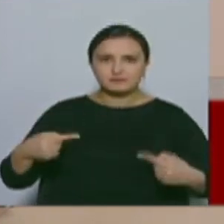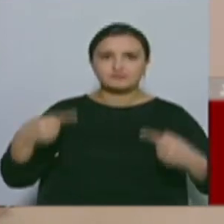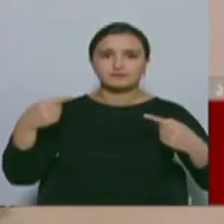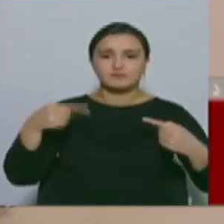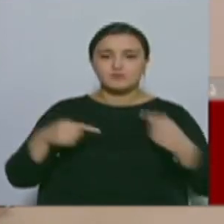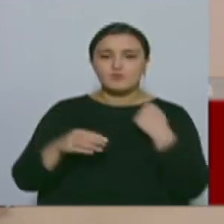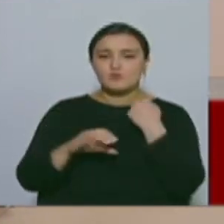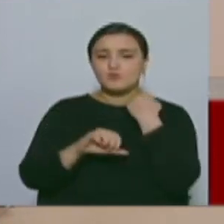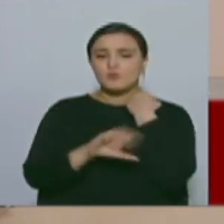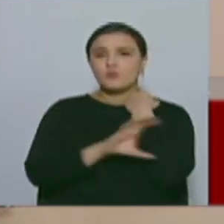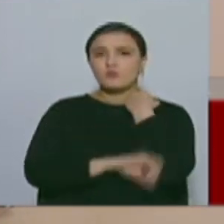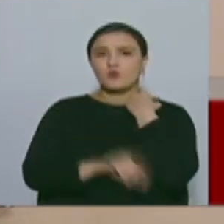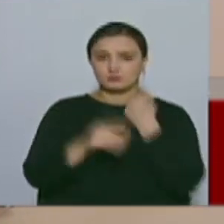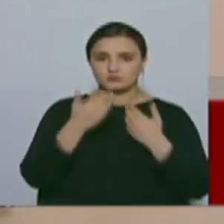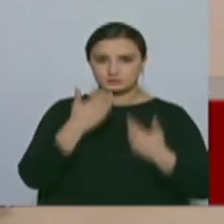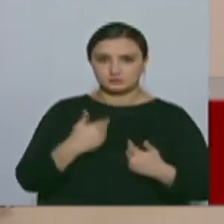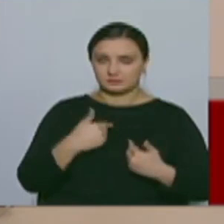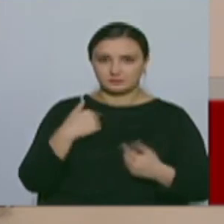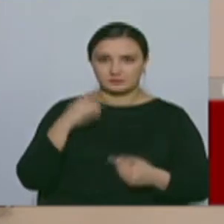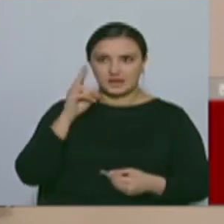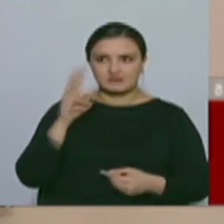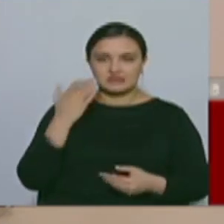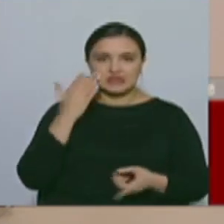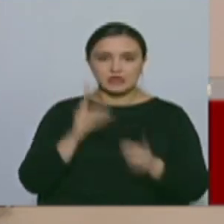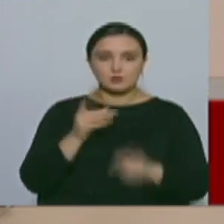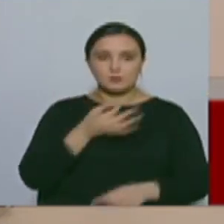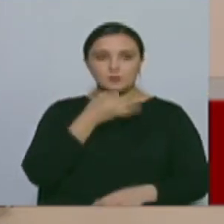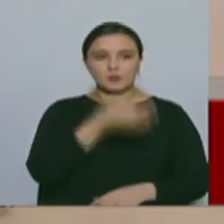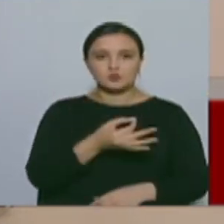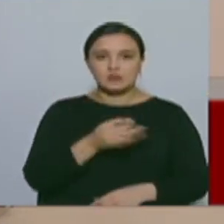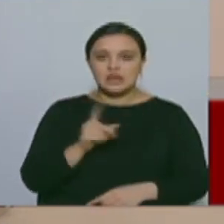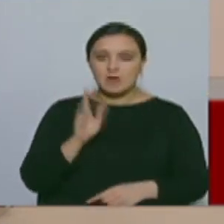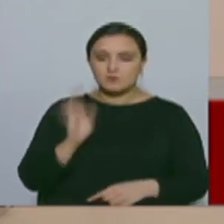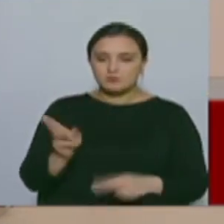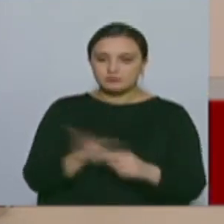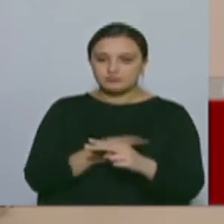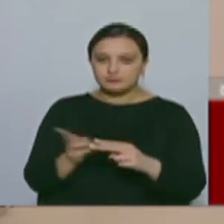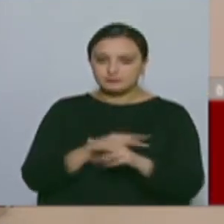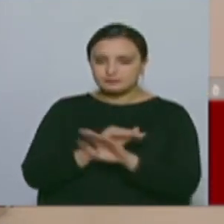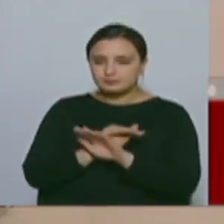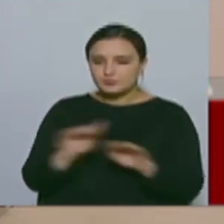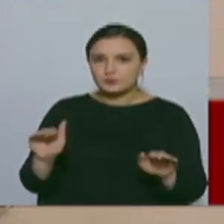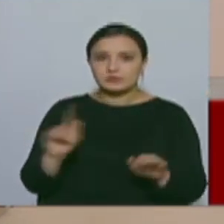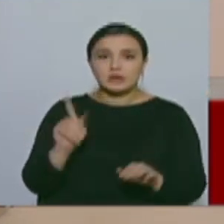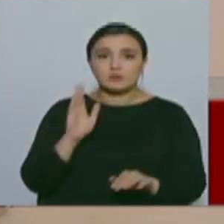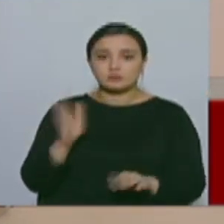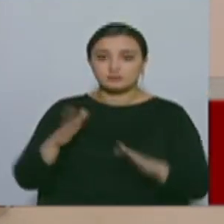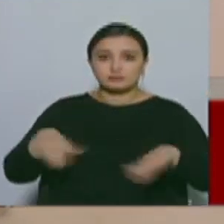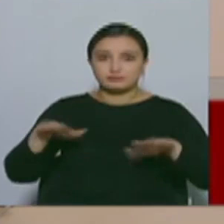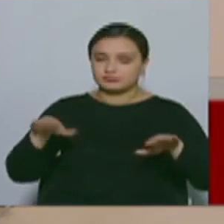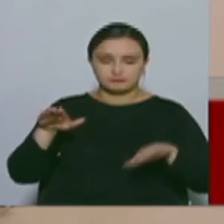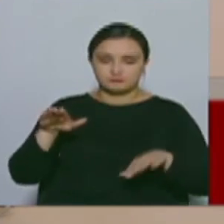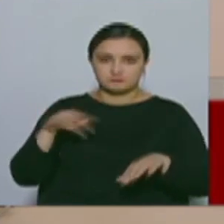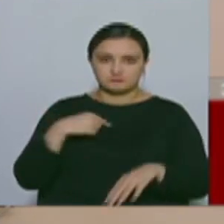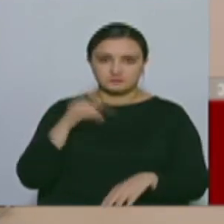ასეთი დაპირისპირების ბოლოს, როგორც ახლა თქვენ მე მეკითხებით და მე არ ვიცი რეალურად პასუხი, რა განტვირთავს და რა განმუხტავს ამ დაპირისპირებას, ჩემი აზრით